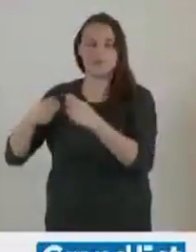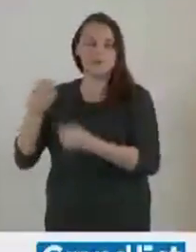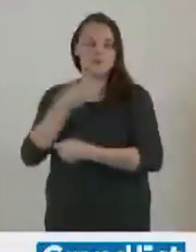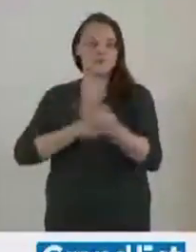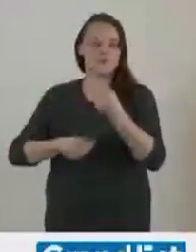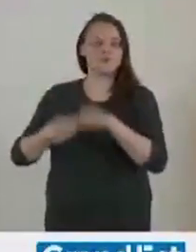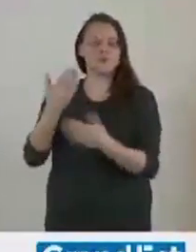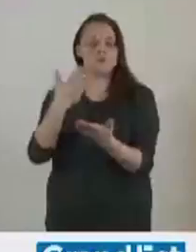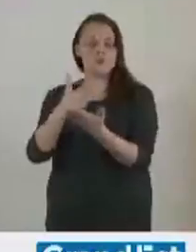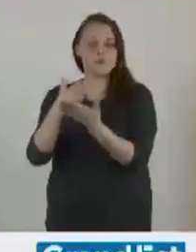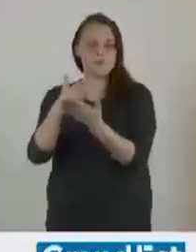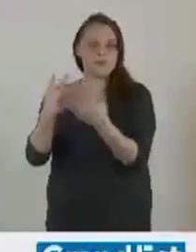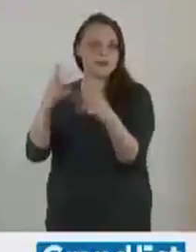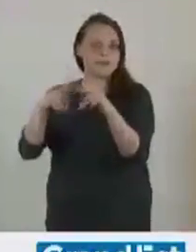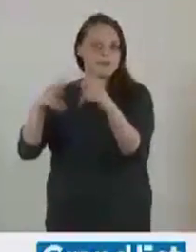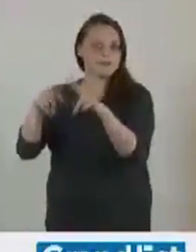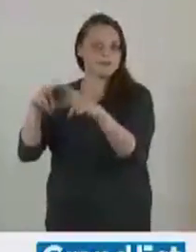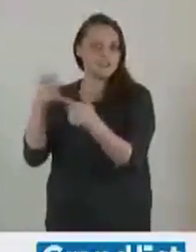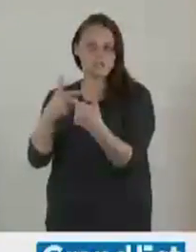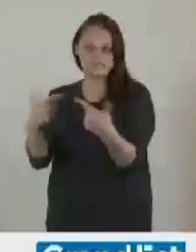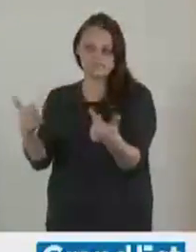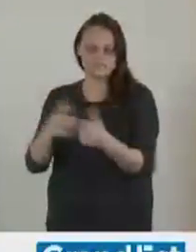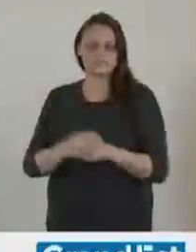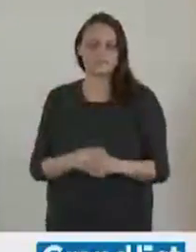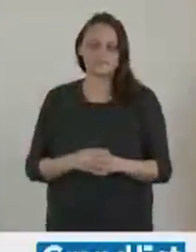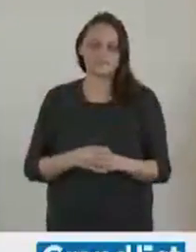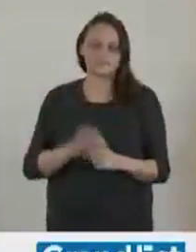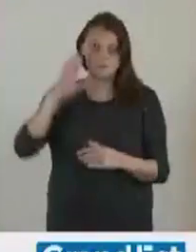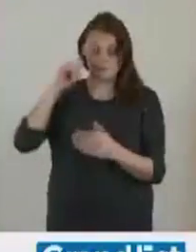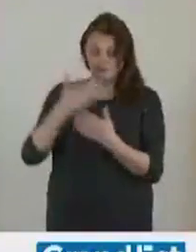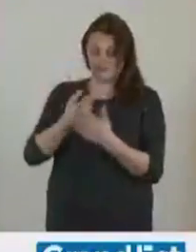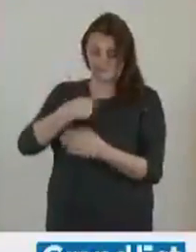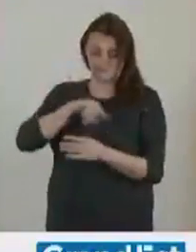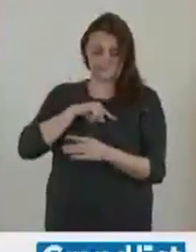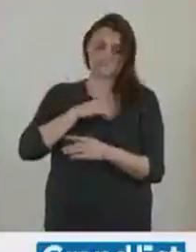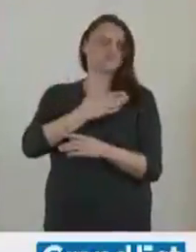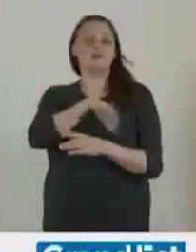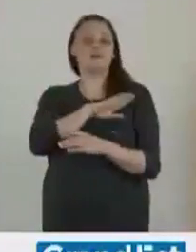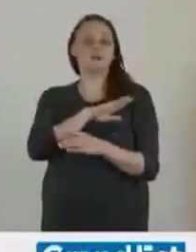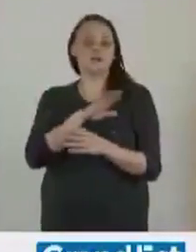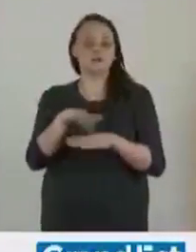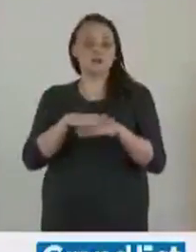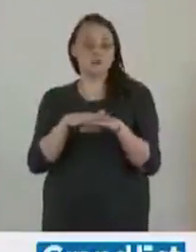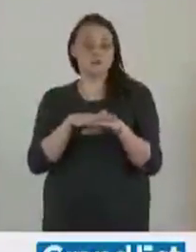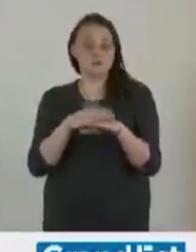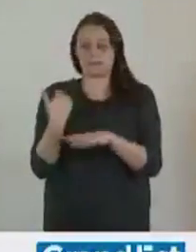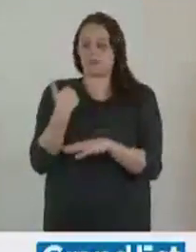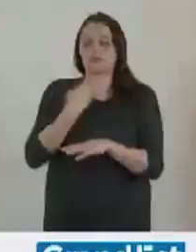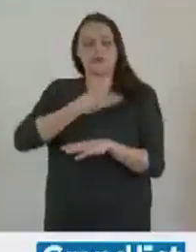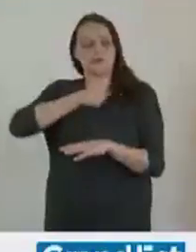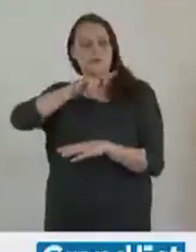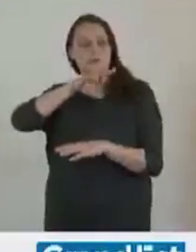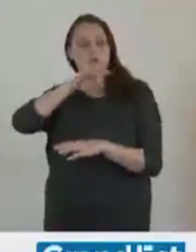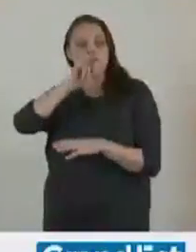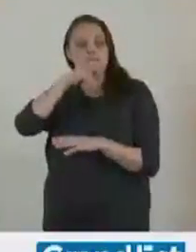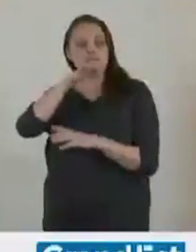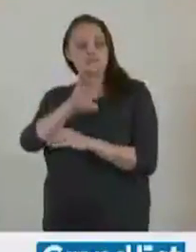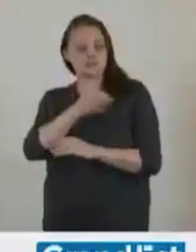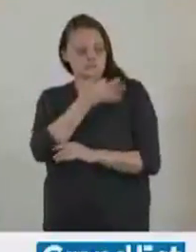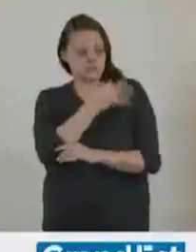qu'elles soient. Nous avons cette responsabilité politique, et ça a été bien affirmé là aussi dans les propos de Martine, bien d'assurer une